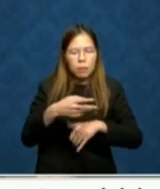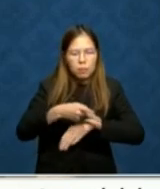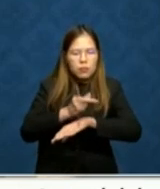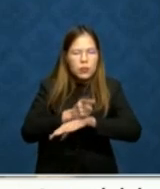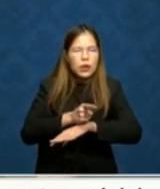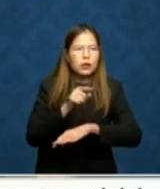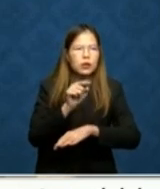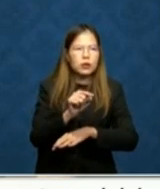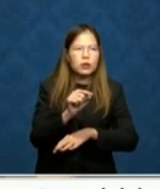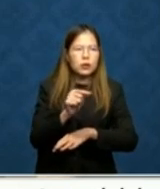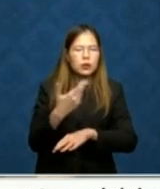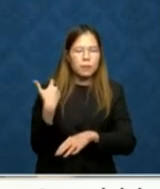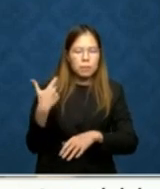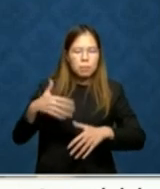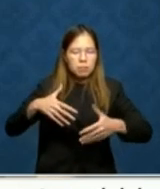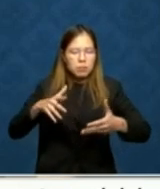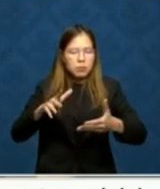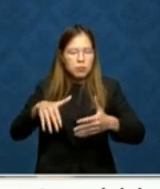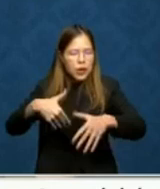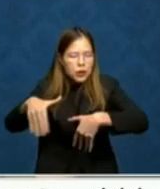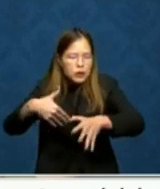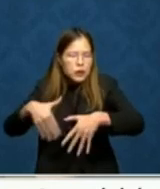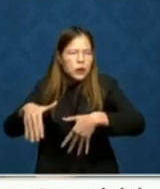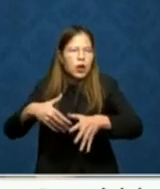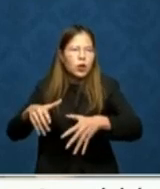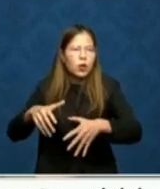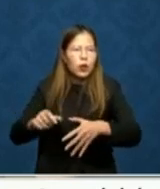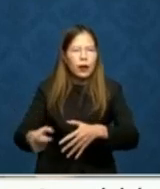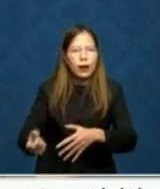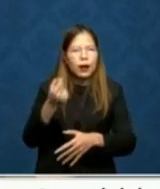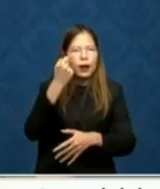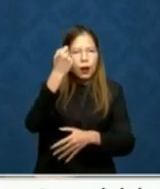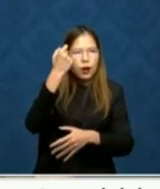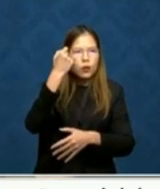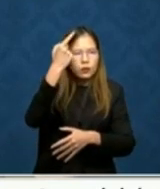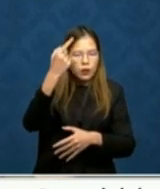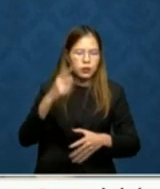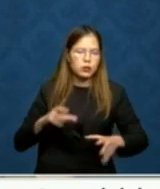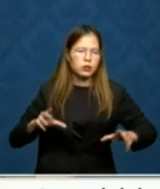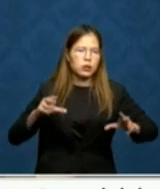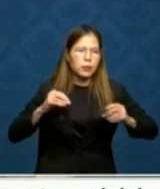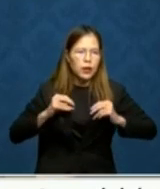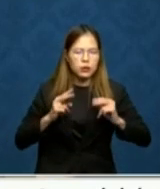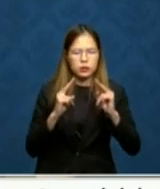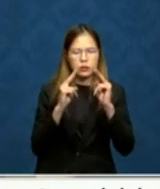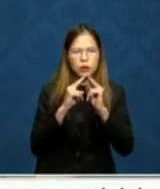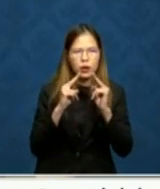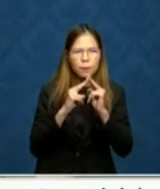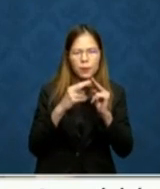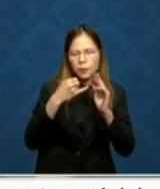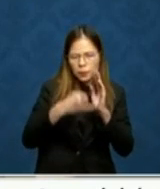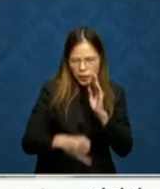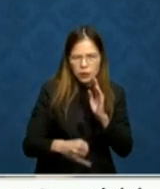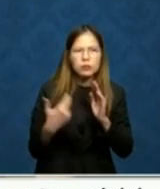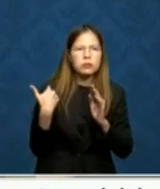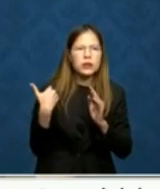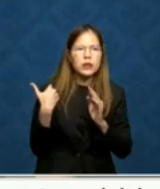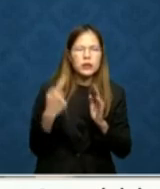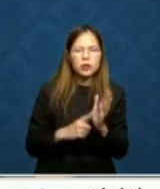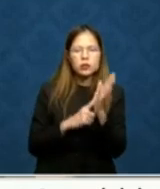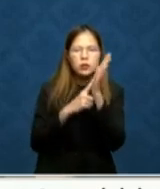คะยังมีประชาชนจำนวนมากที่เข้าใจสัญญาณความยินยอมที่จะมีเพศสัมพันธ์แบบผิดๆอยู่